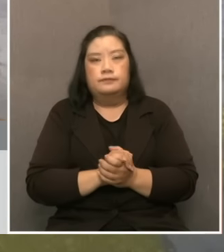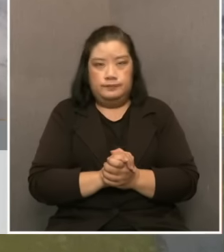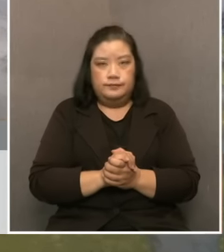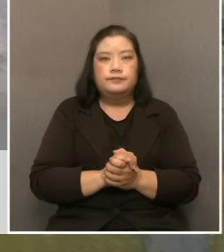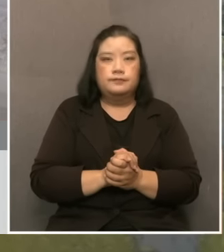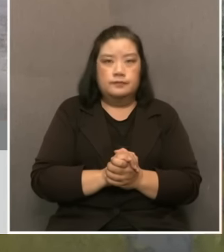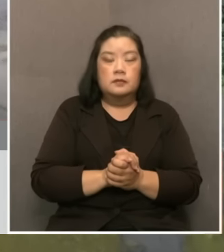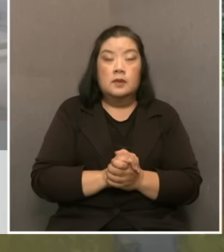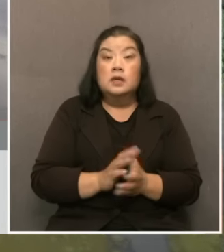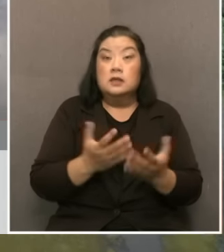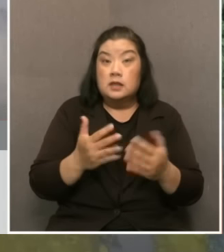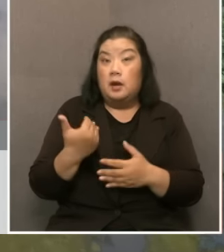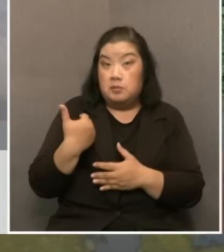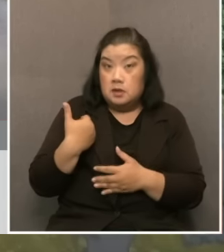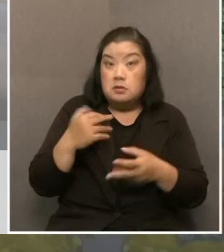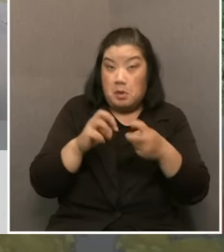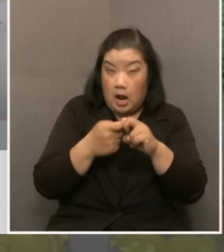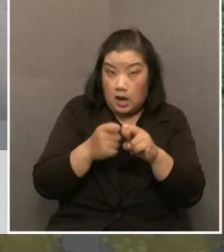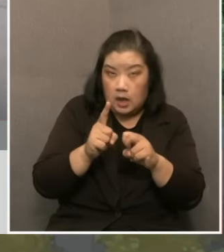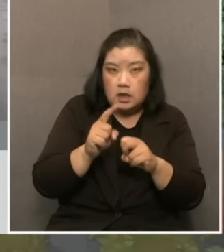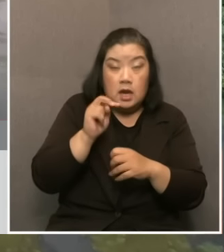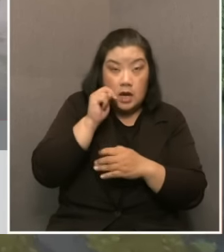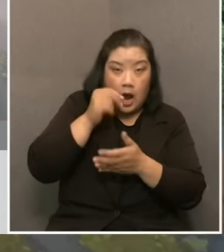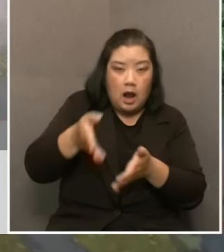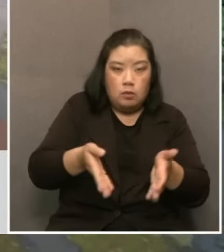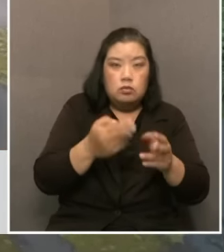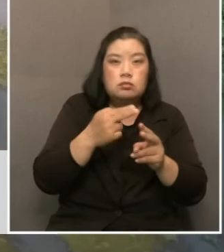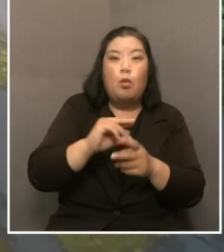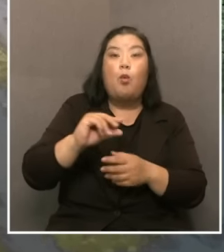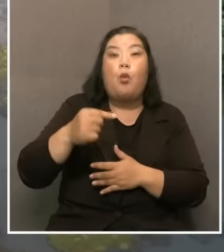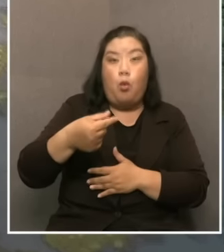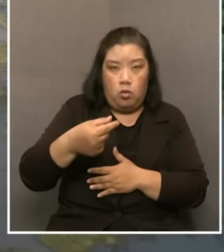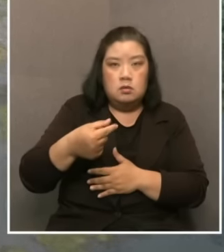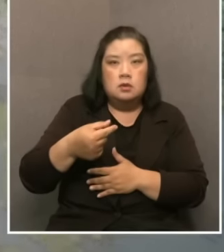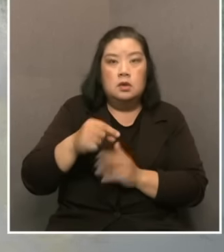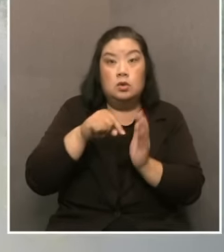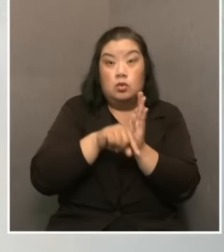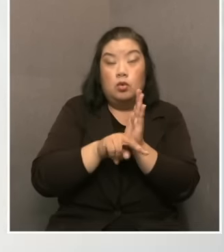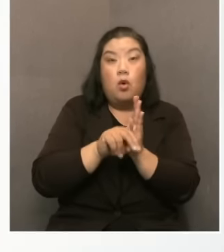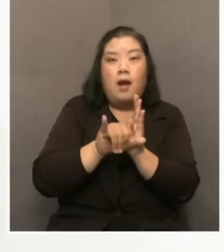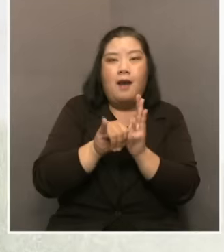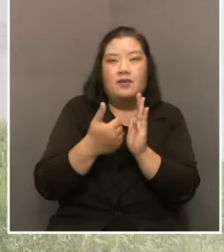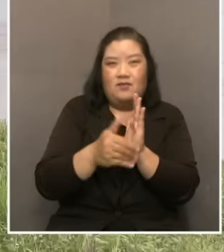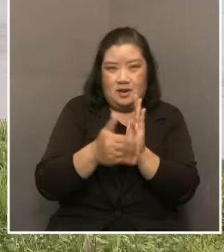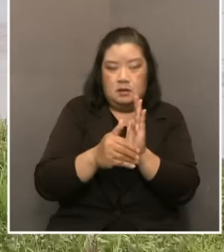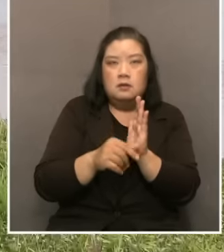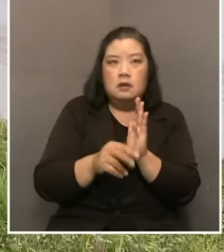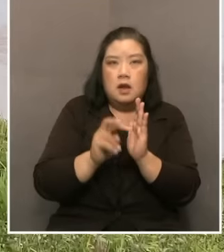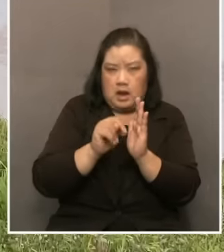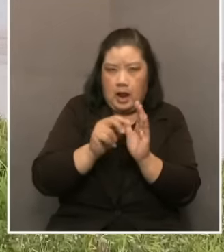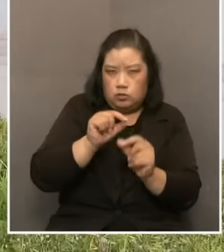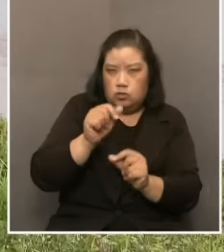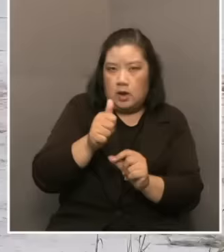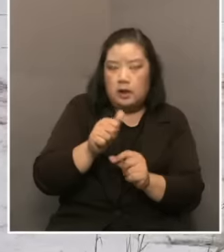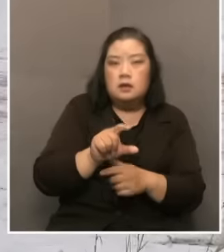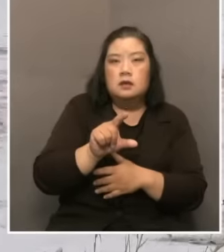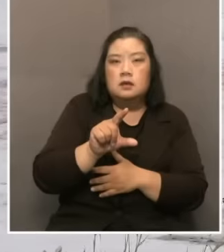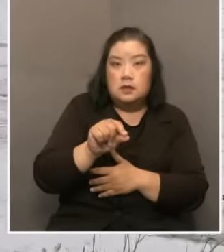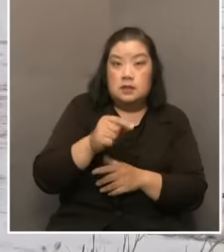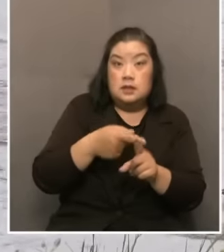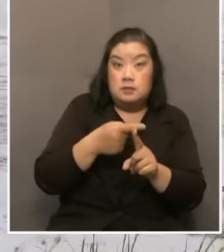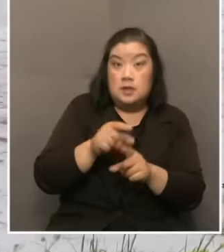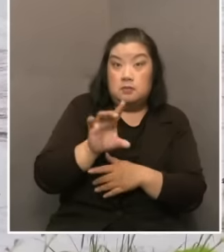ที่สถานการณ์แม่น้ำโขงค่ะที่ไหลผ่านจังหวัดหนองคายยังคงทรงตัวในระดับสูงนะคะเมื่อวานนี้ 26สิงหาคมวัด